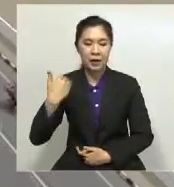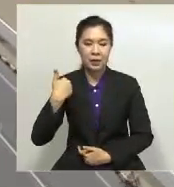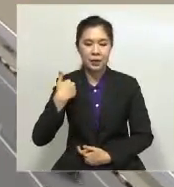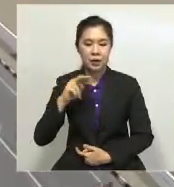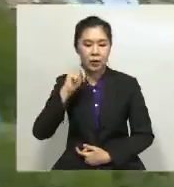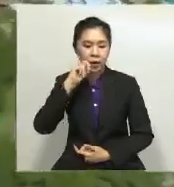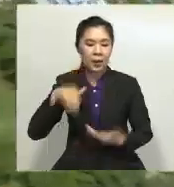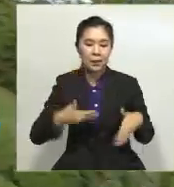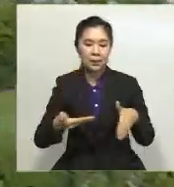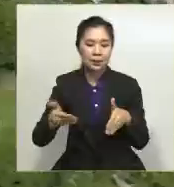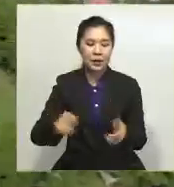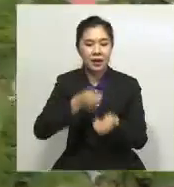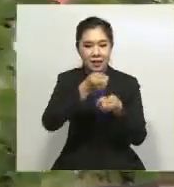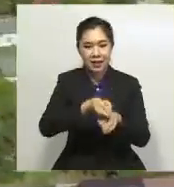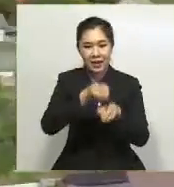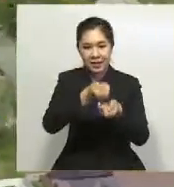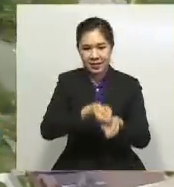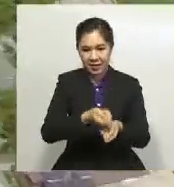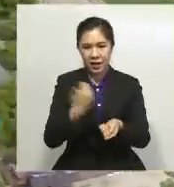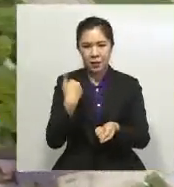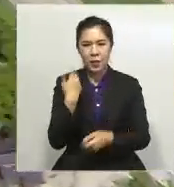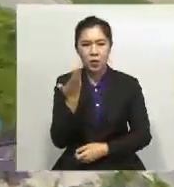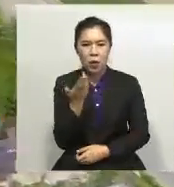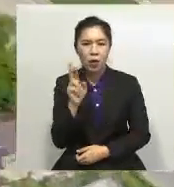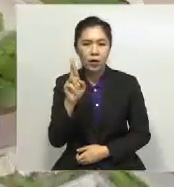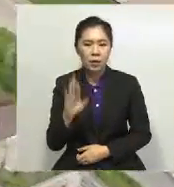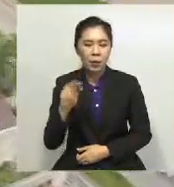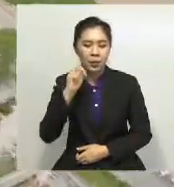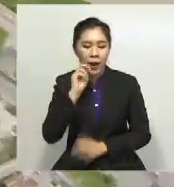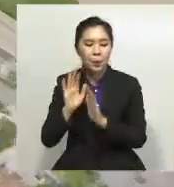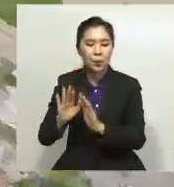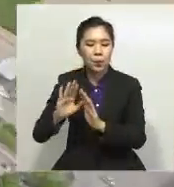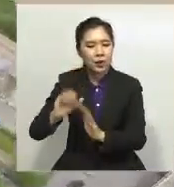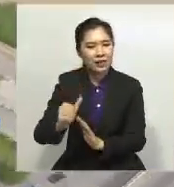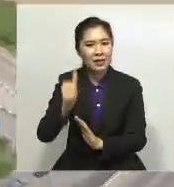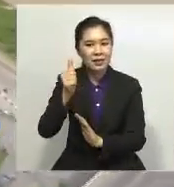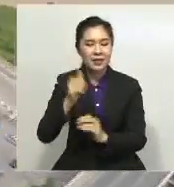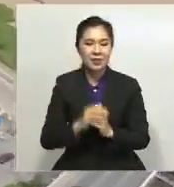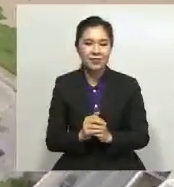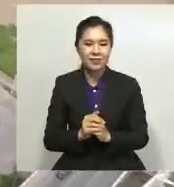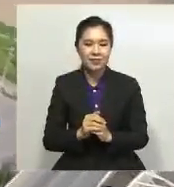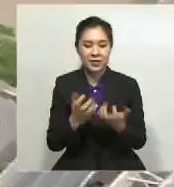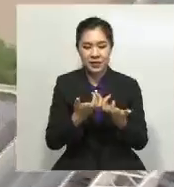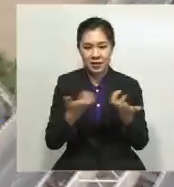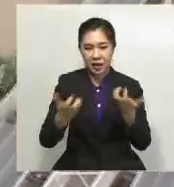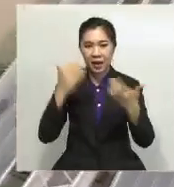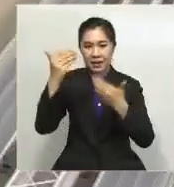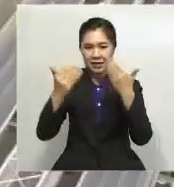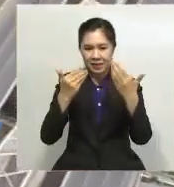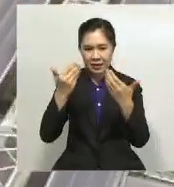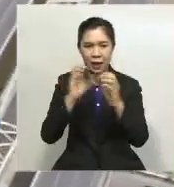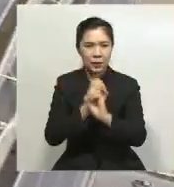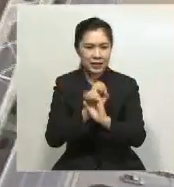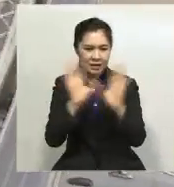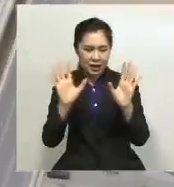พื่อการเกษตรกลุ่มจังหวัดขอให้มีระบบชลประทานที่ดีนายกรัฐมนตรีขอให้แยกกิจกรรมให้เกิดความชัดเ